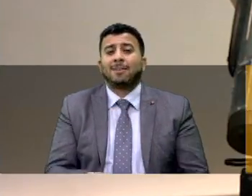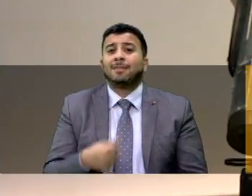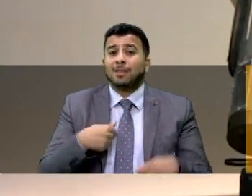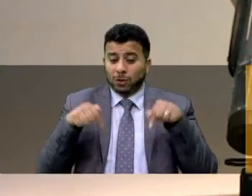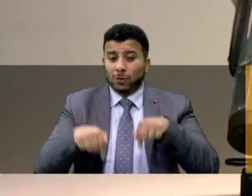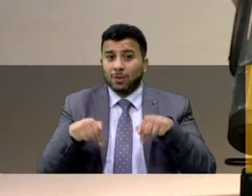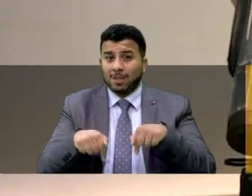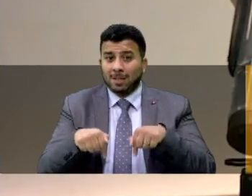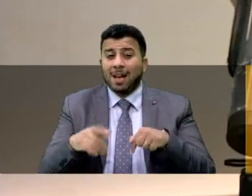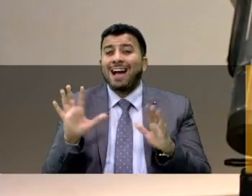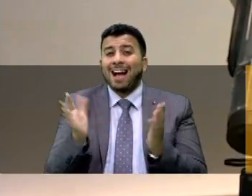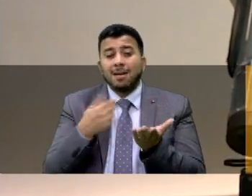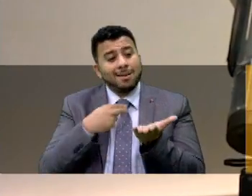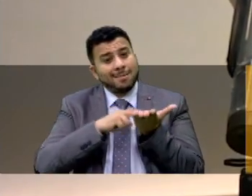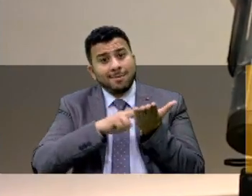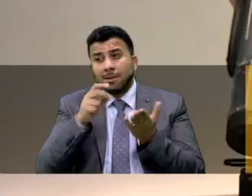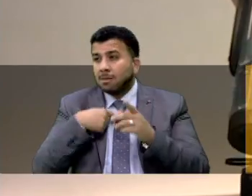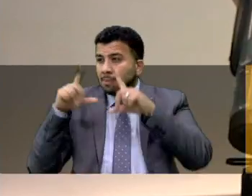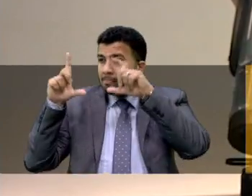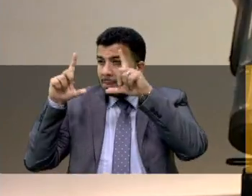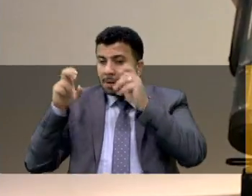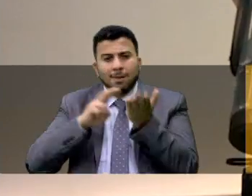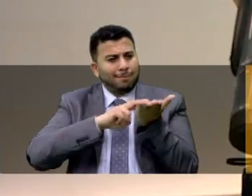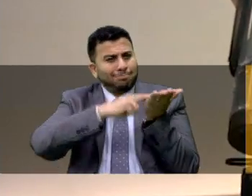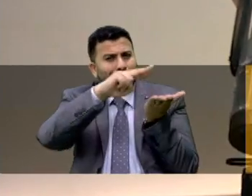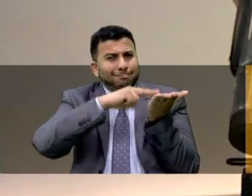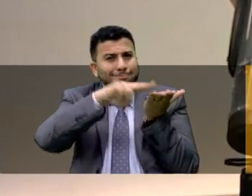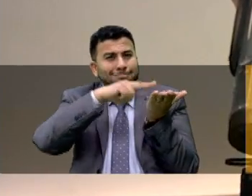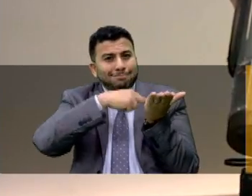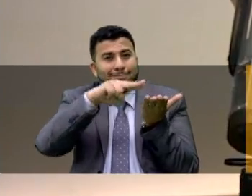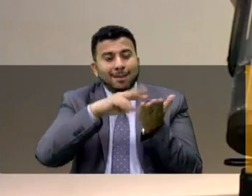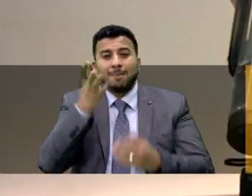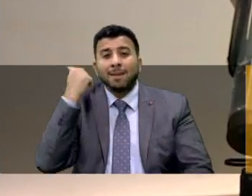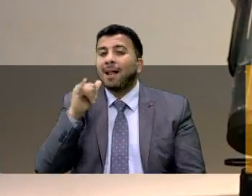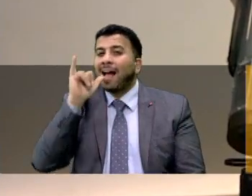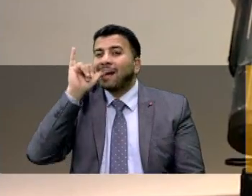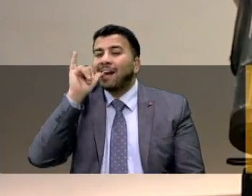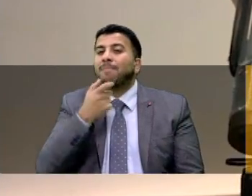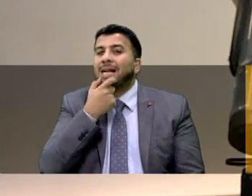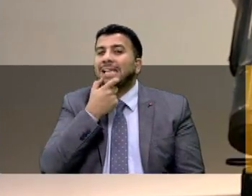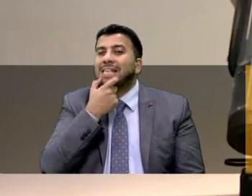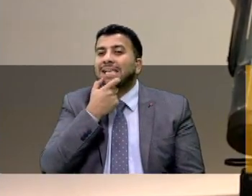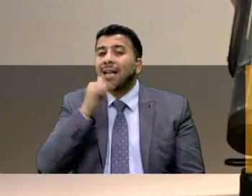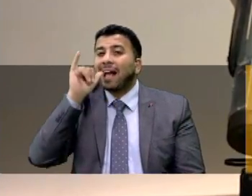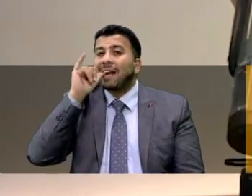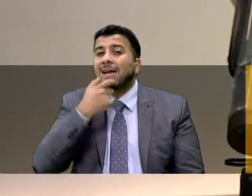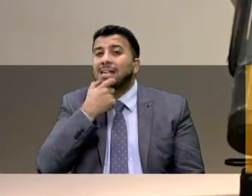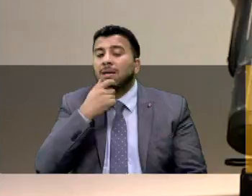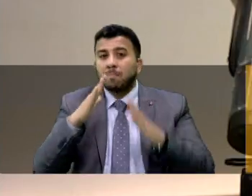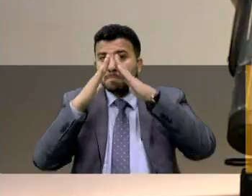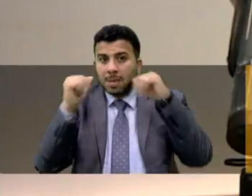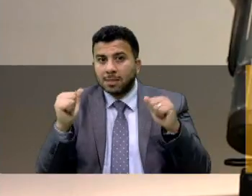فدلوقتي لو أبعث أنا أي حاجة وكانت المسألة بين بريطانيا وبين مصر،